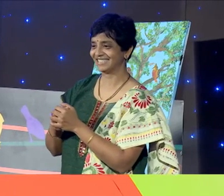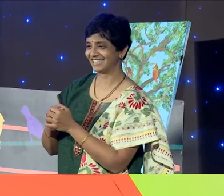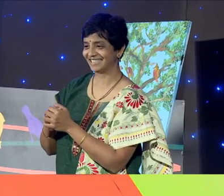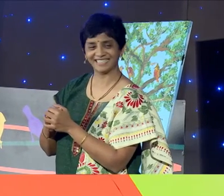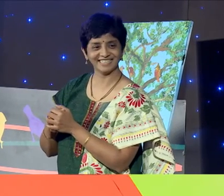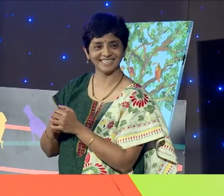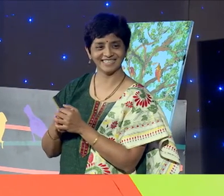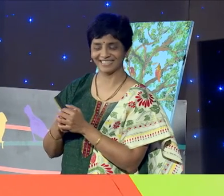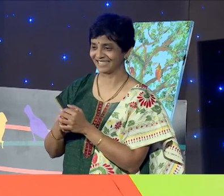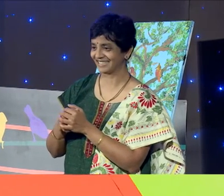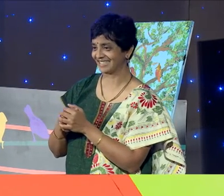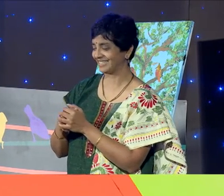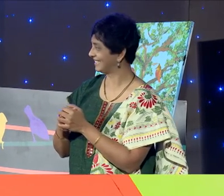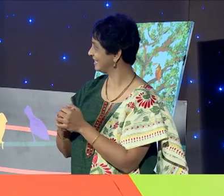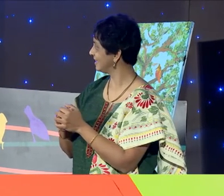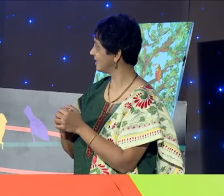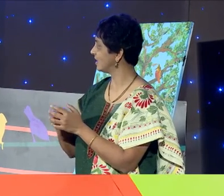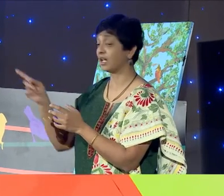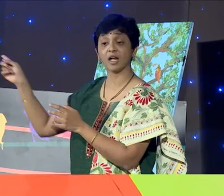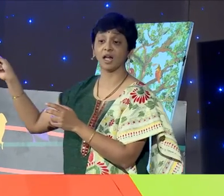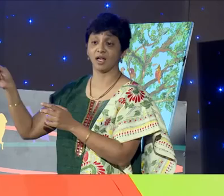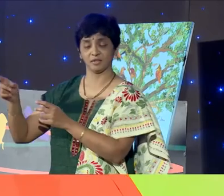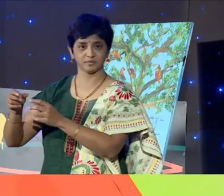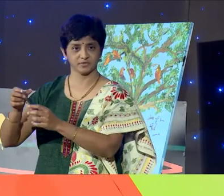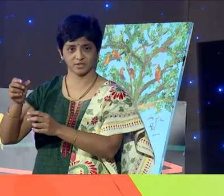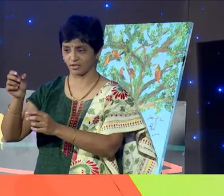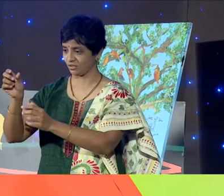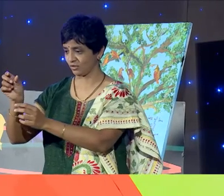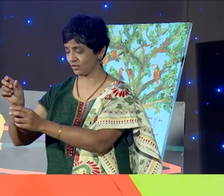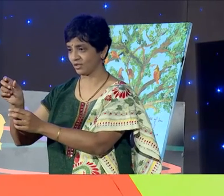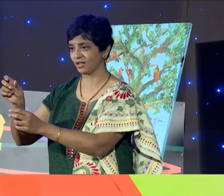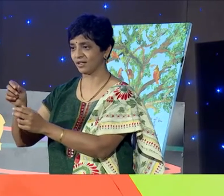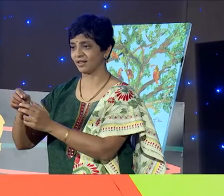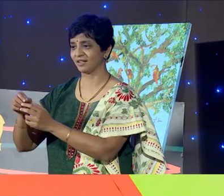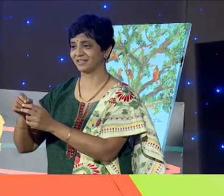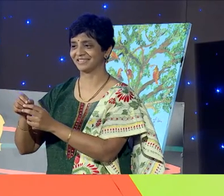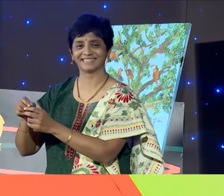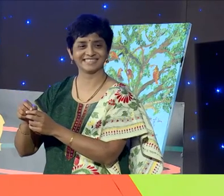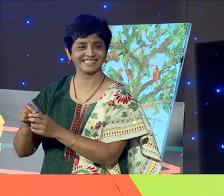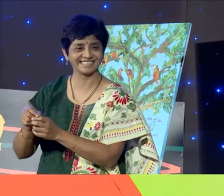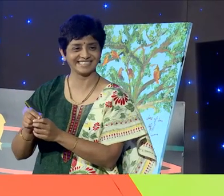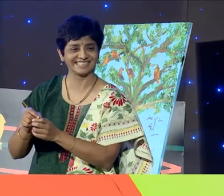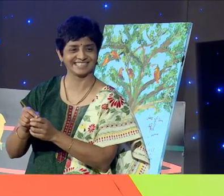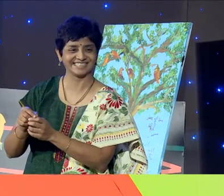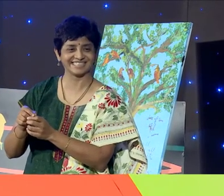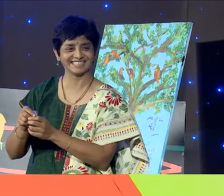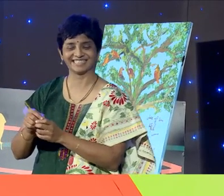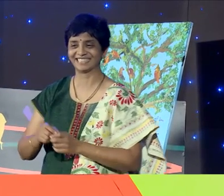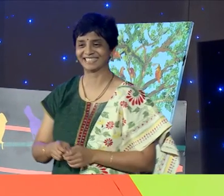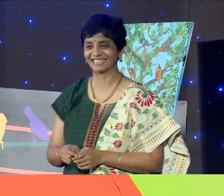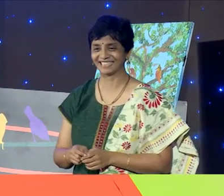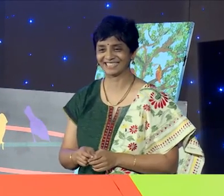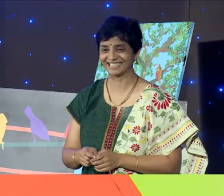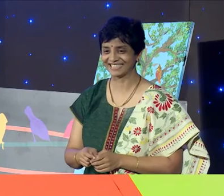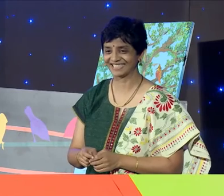आग की छोटी चिंगारी कल आग की ऊंची दीवार बन सकती है, मिट्टी जो रौंदी गई पैरों तले